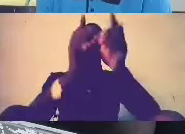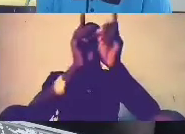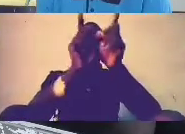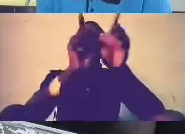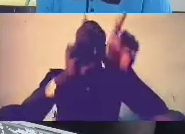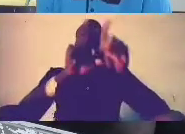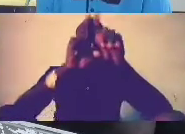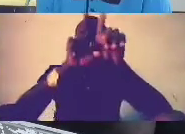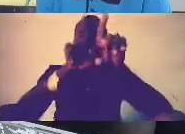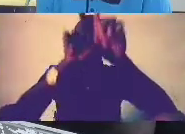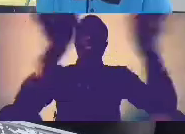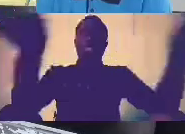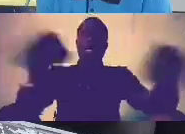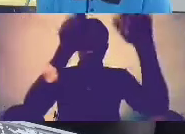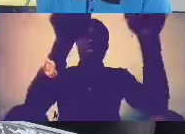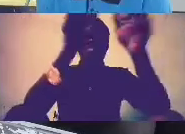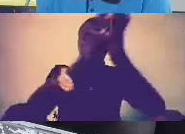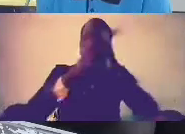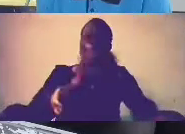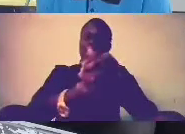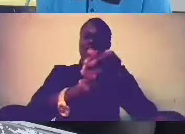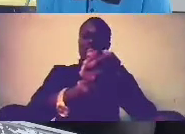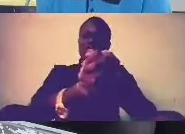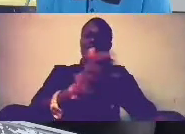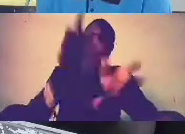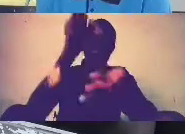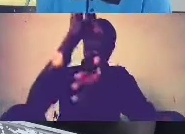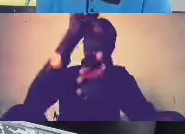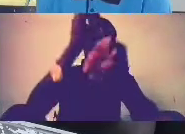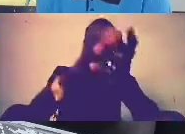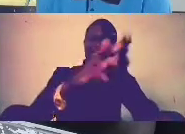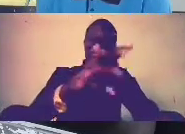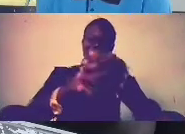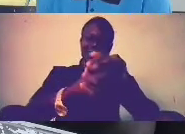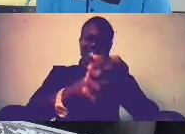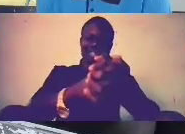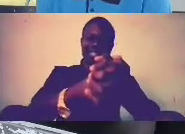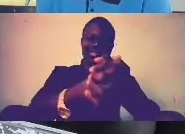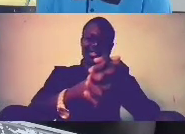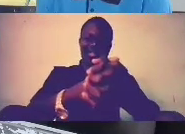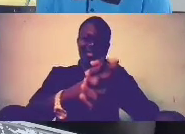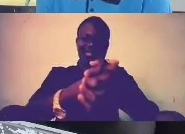d'autres chemins à parcourir pour arriver le but fixé.